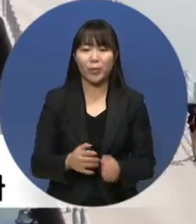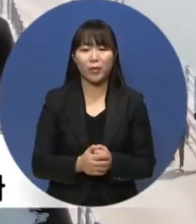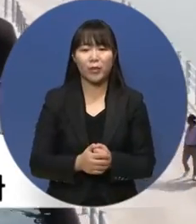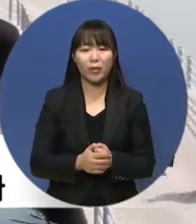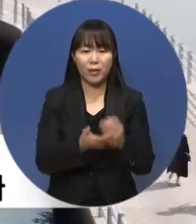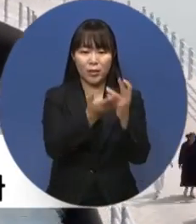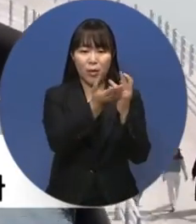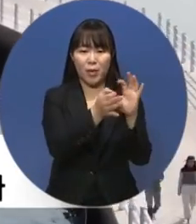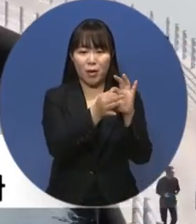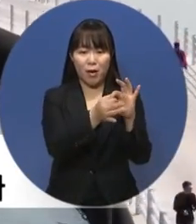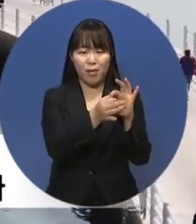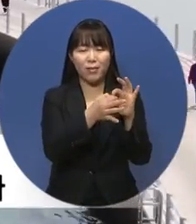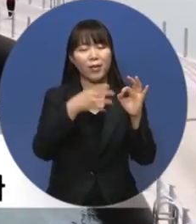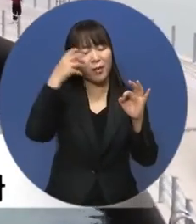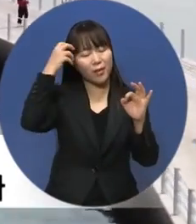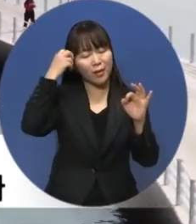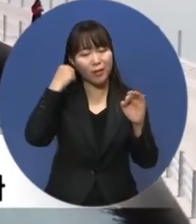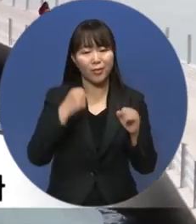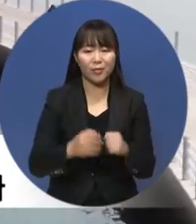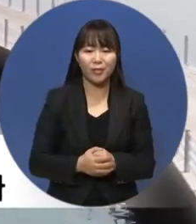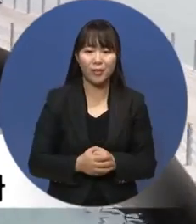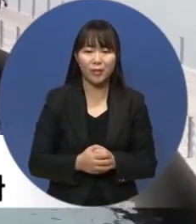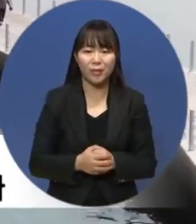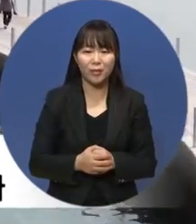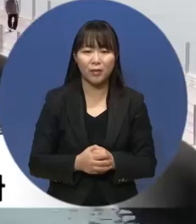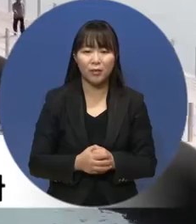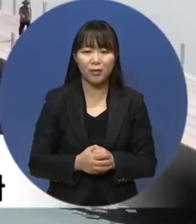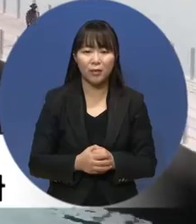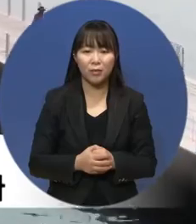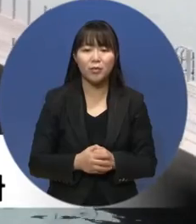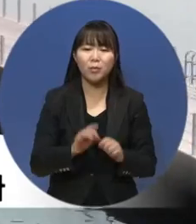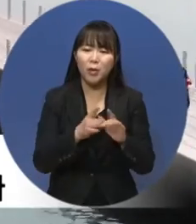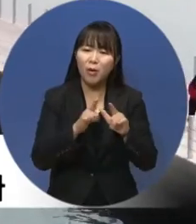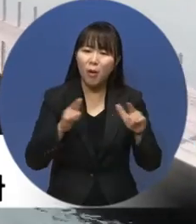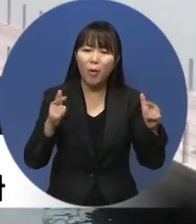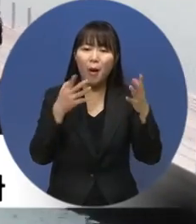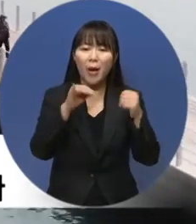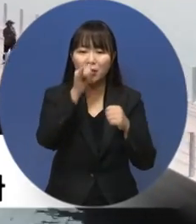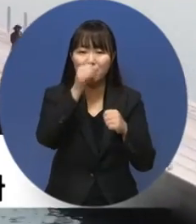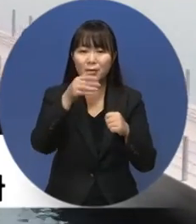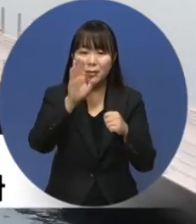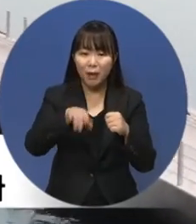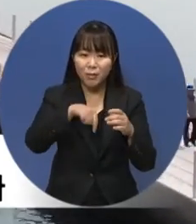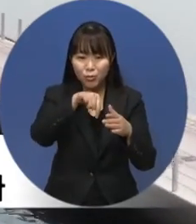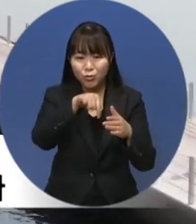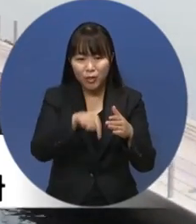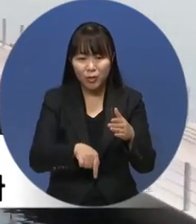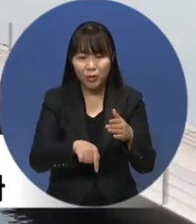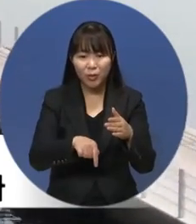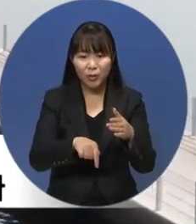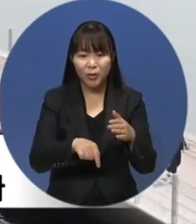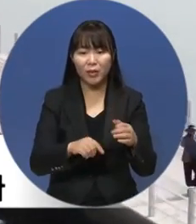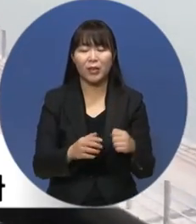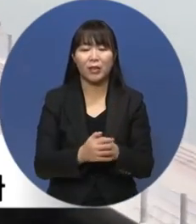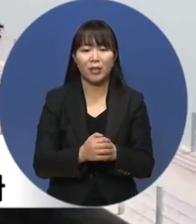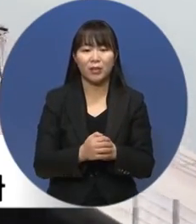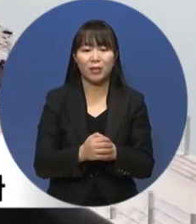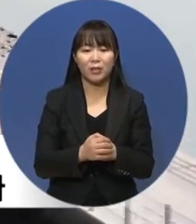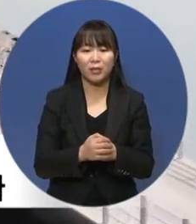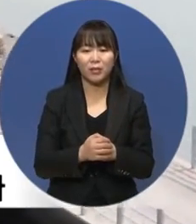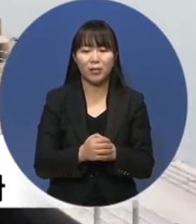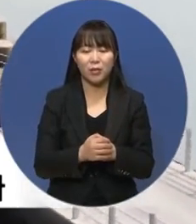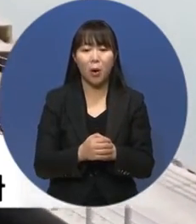섬에 대한 기억인데 어 섬에 대한 기억은 엄청 여러 가지가 있을 텐데 그 중에서도 음